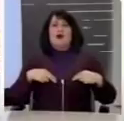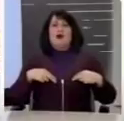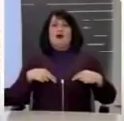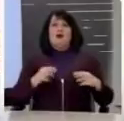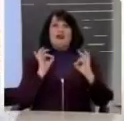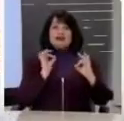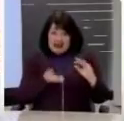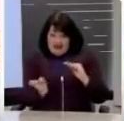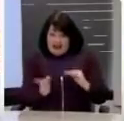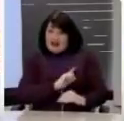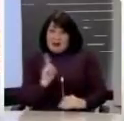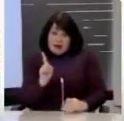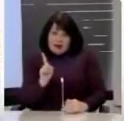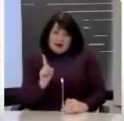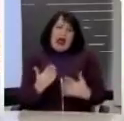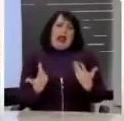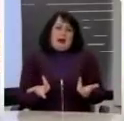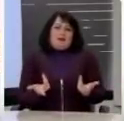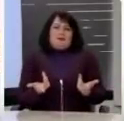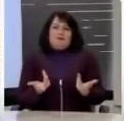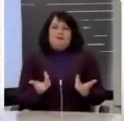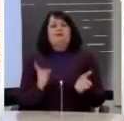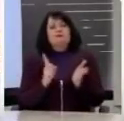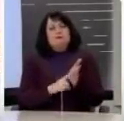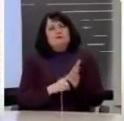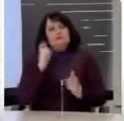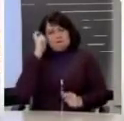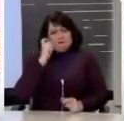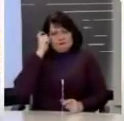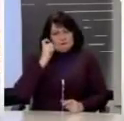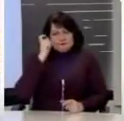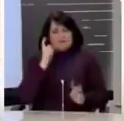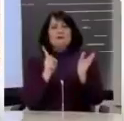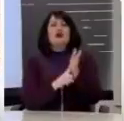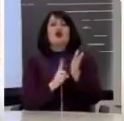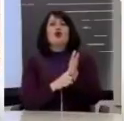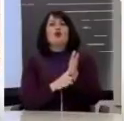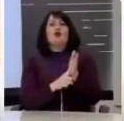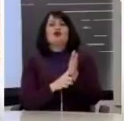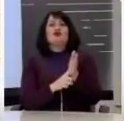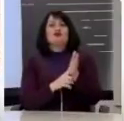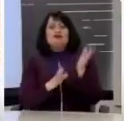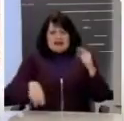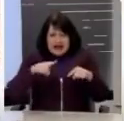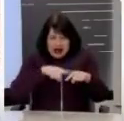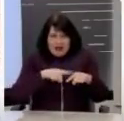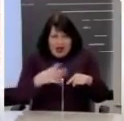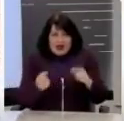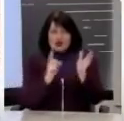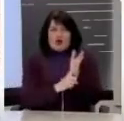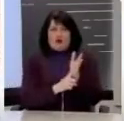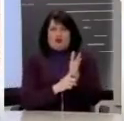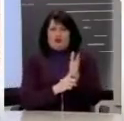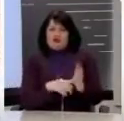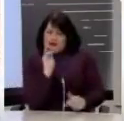φύγει. Αλλά κυρίες και κύριοι συνάδελφοι, θα πρέπει να λάβετε υπόψη ότι υπάρχει και νόμος σε αυτή τη χώρα. Θα